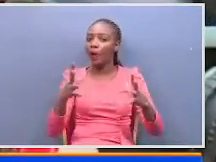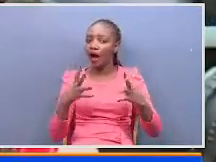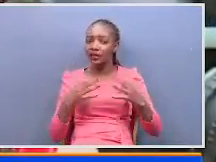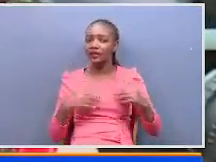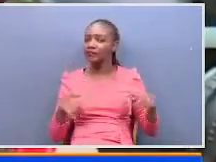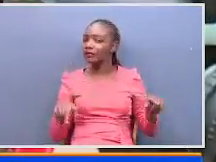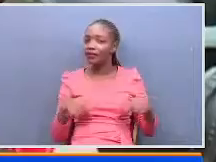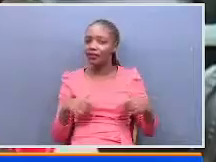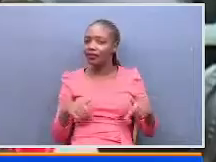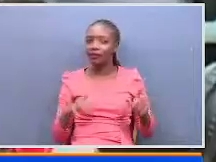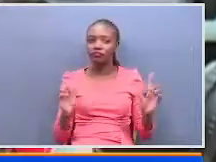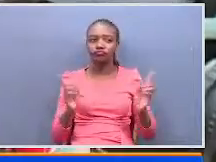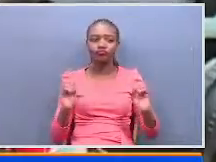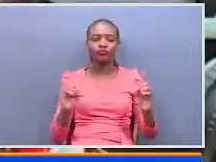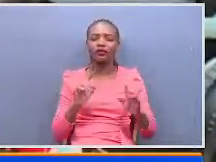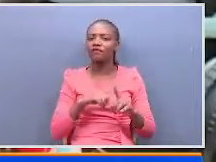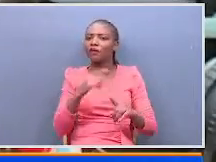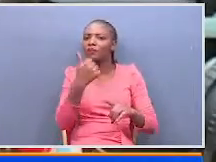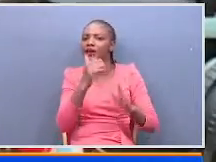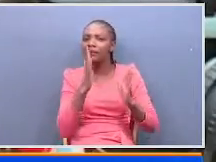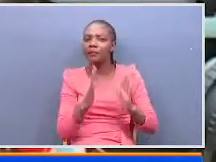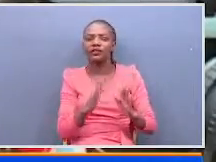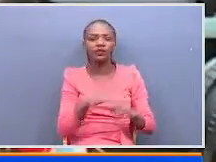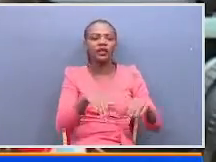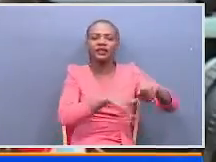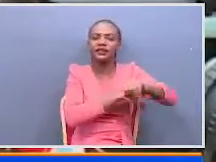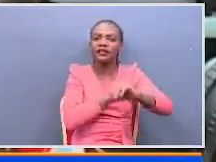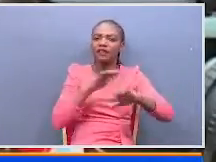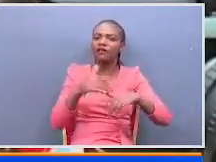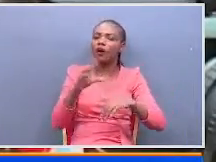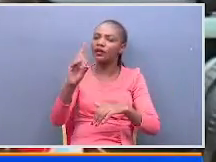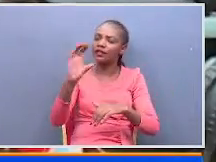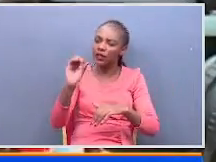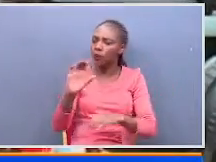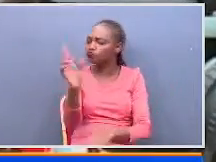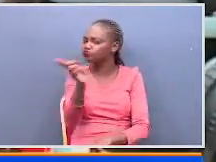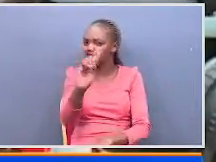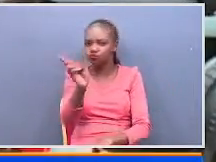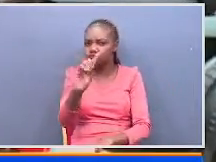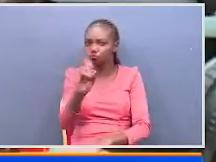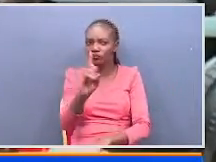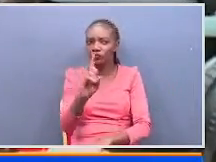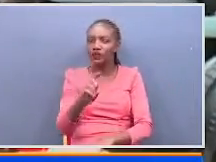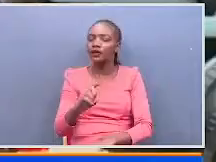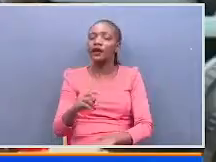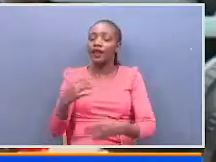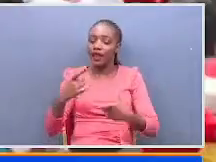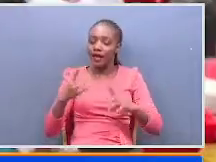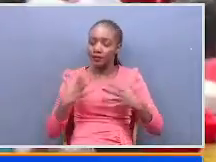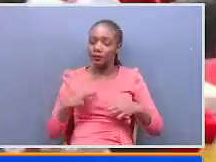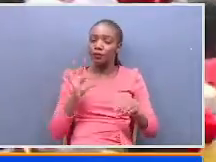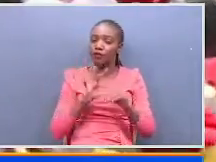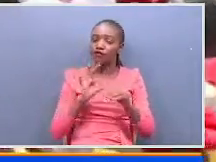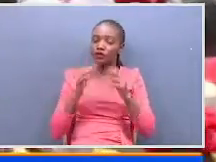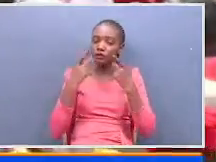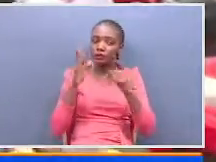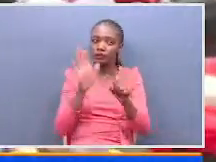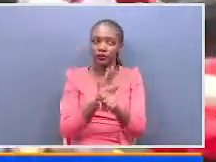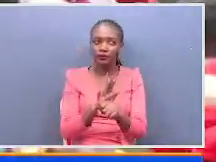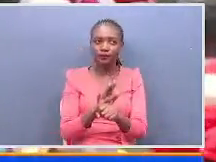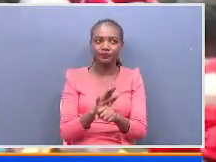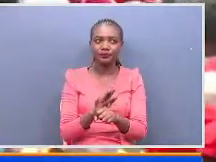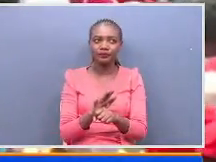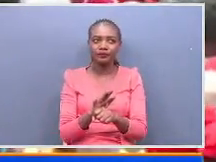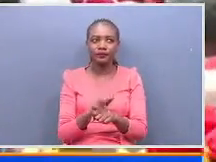yeyote, ama diyo yeyote, mwenye ni mpiga kura, apige kura kwa amani, si ndio? But